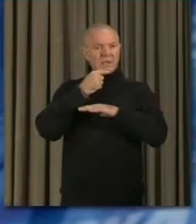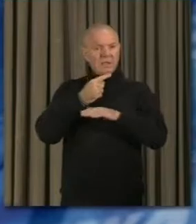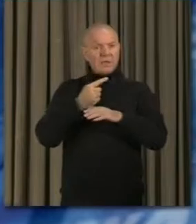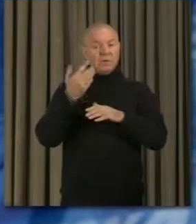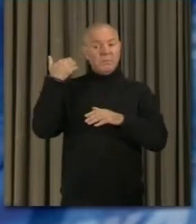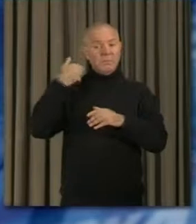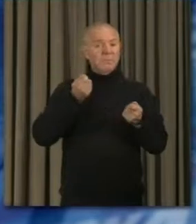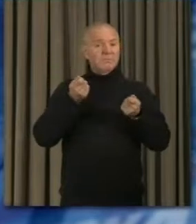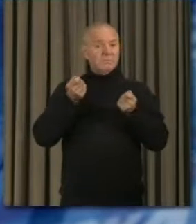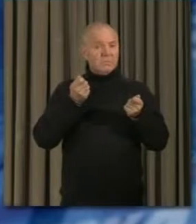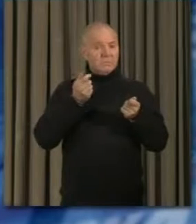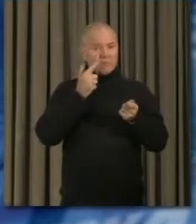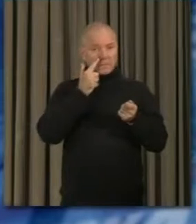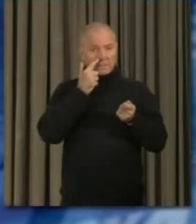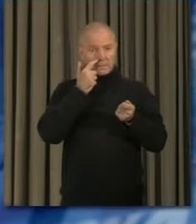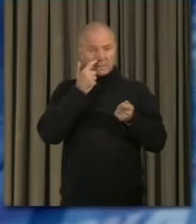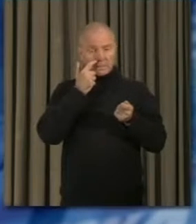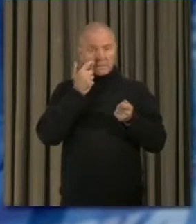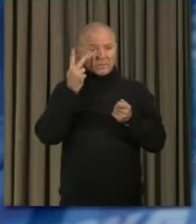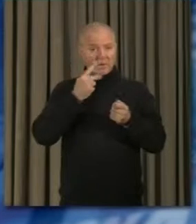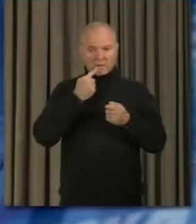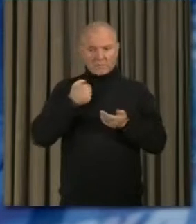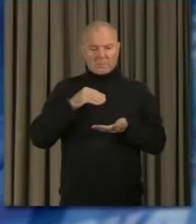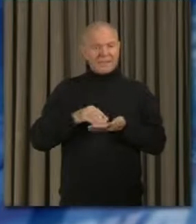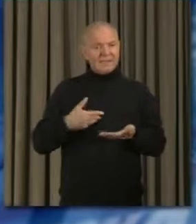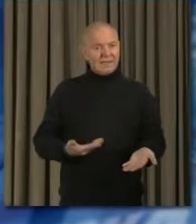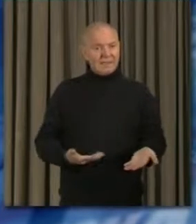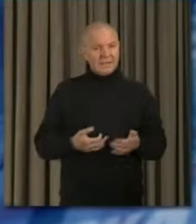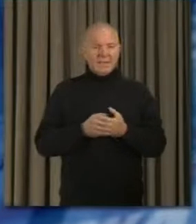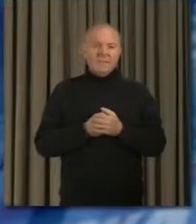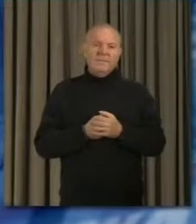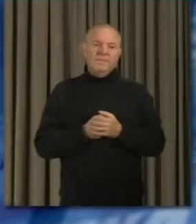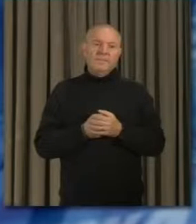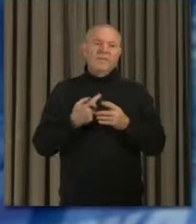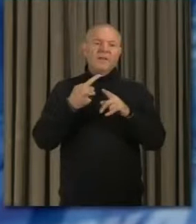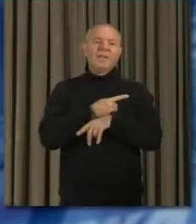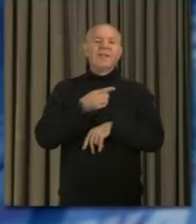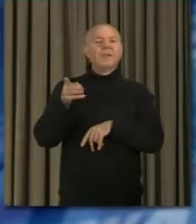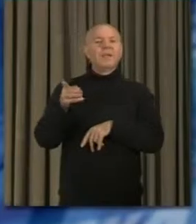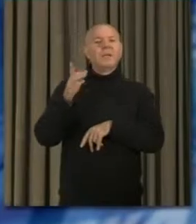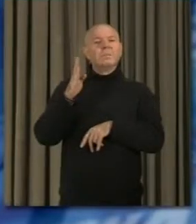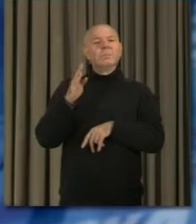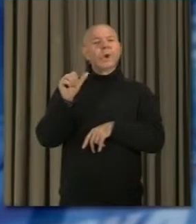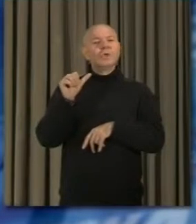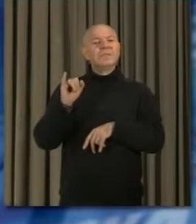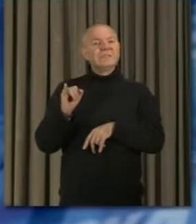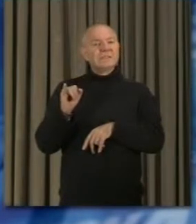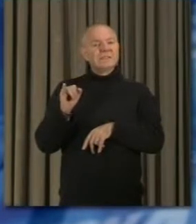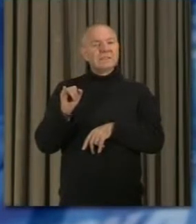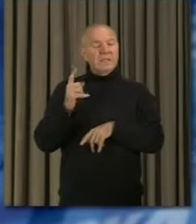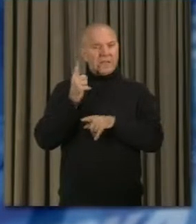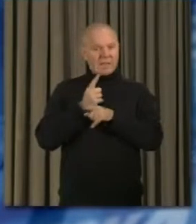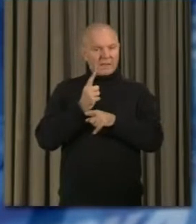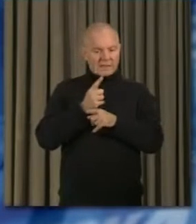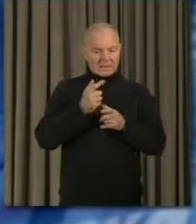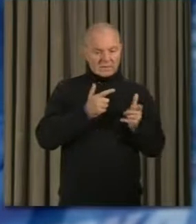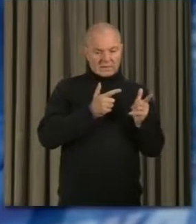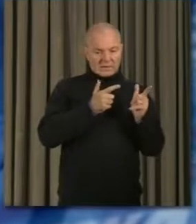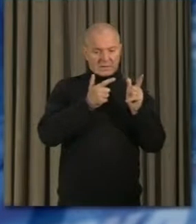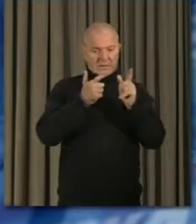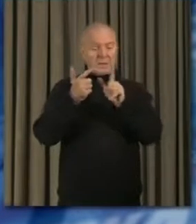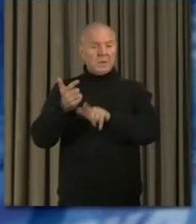governato in passato. Un modo per dire, io ci sono. Intanto, a Marco Bossi, il compito di traghettare la Lega verso il primo testo importante,